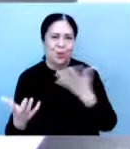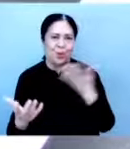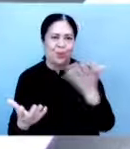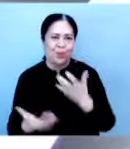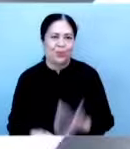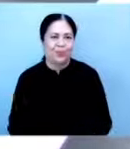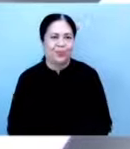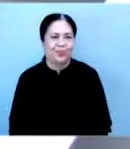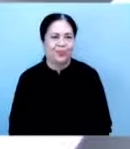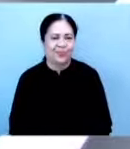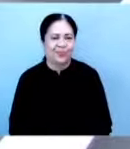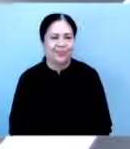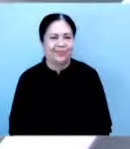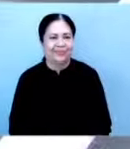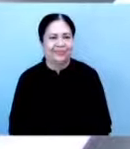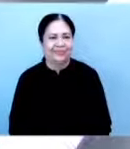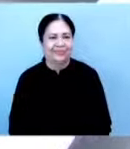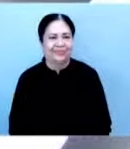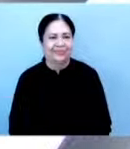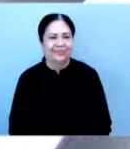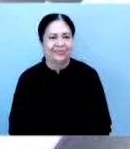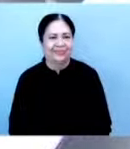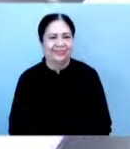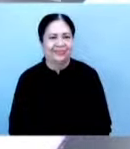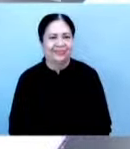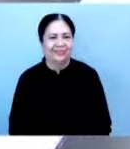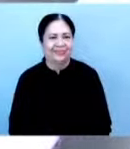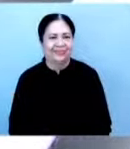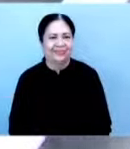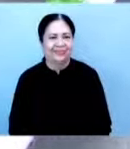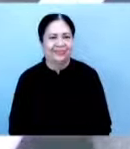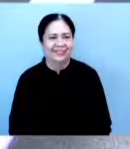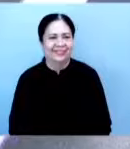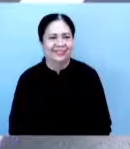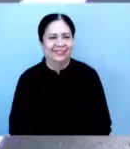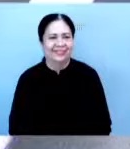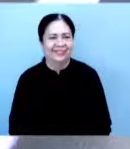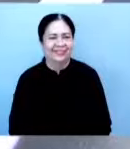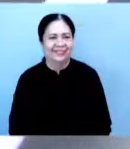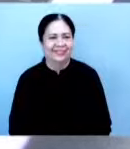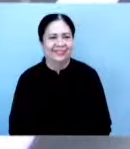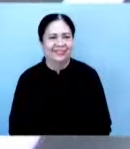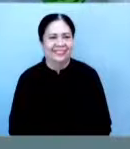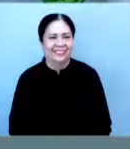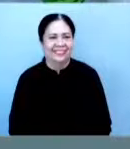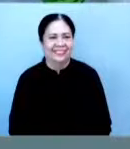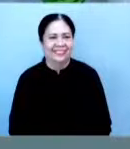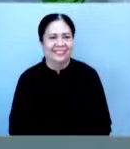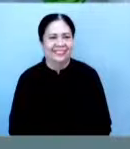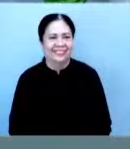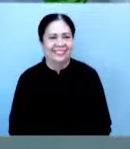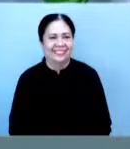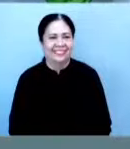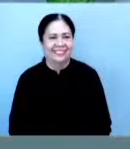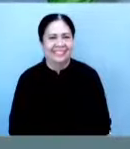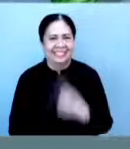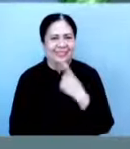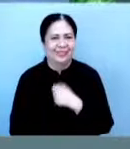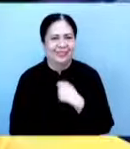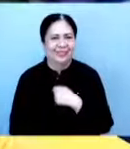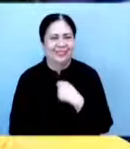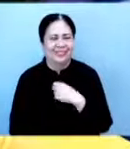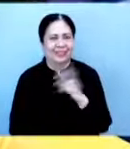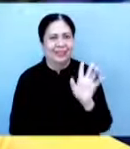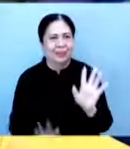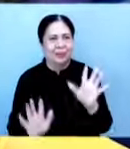morning Ano ano hi sorry sorry sorry sor sorry teka teka baka